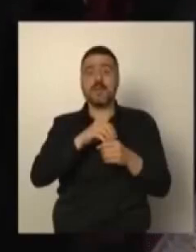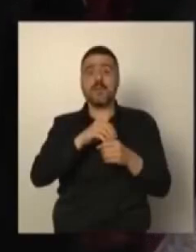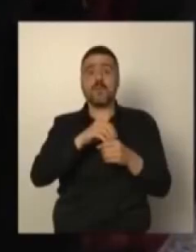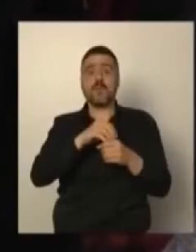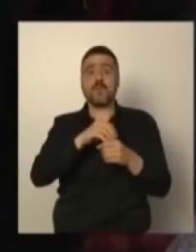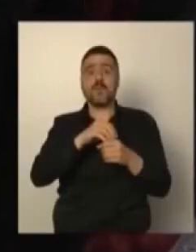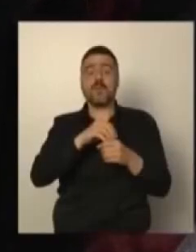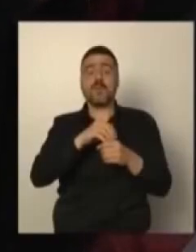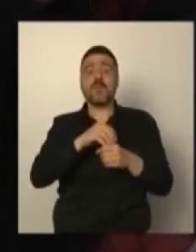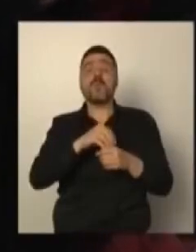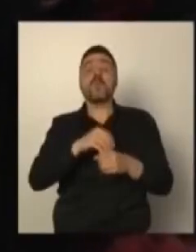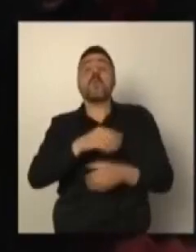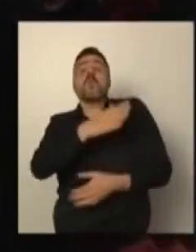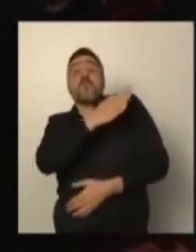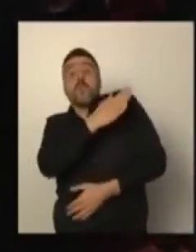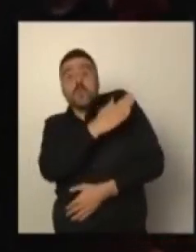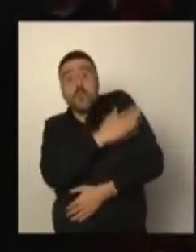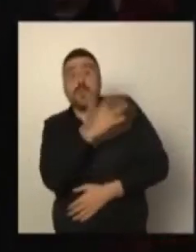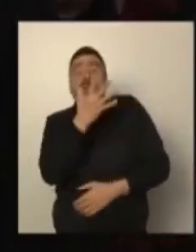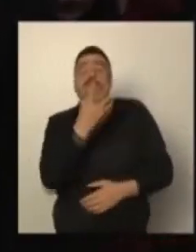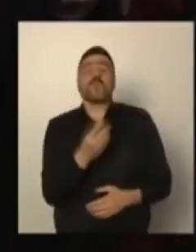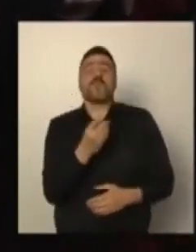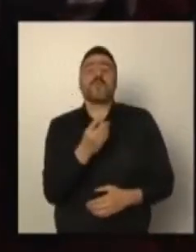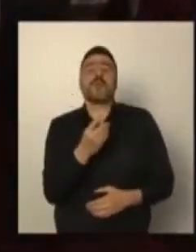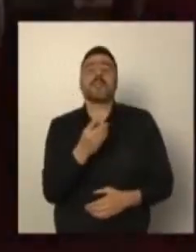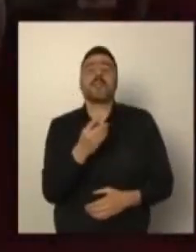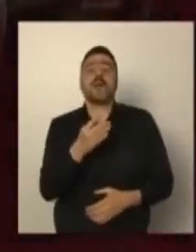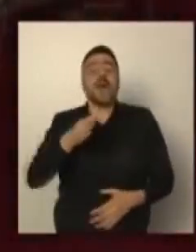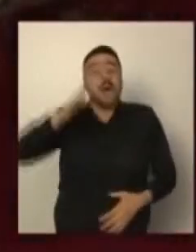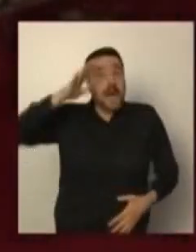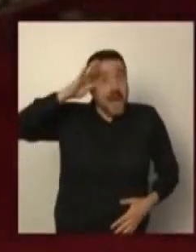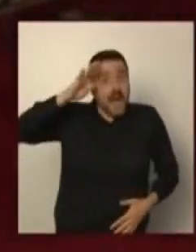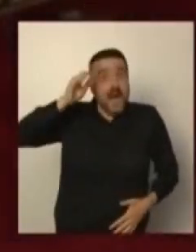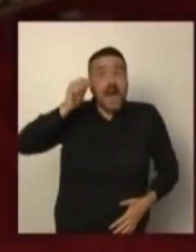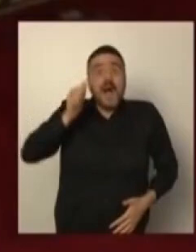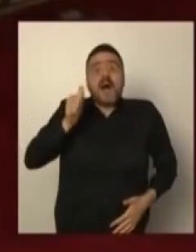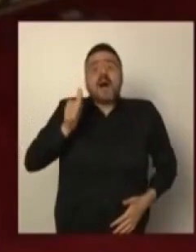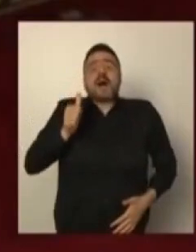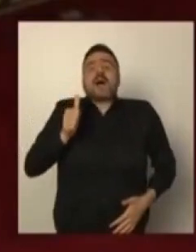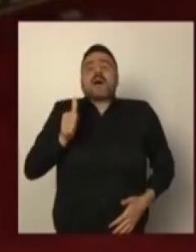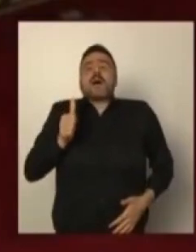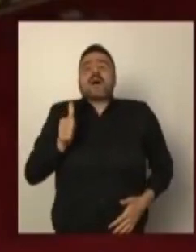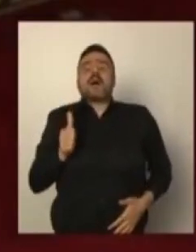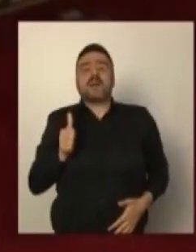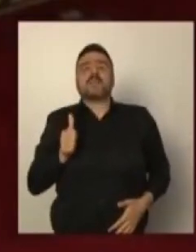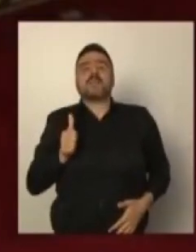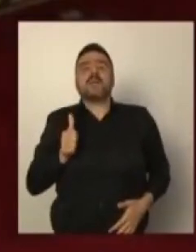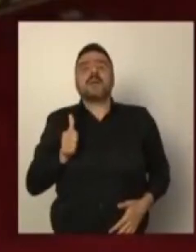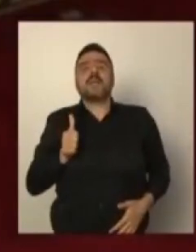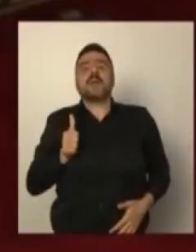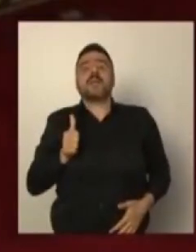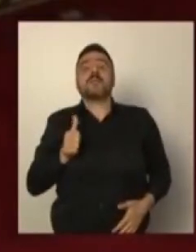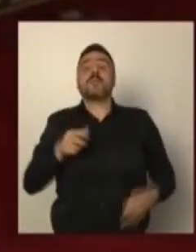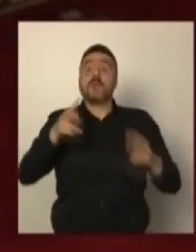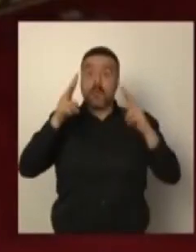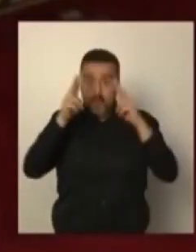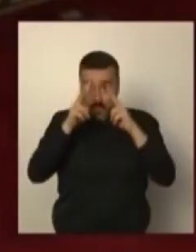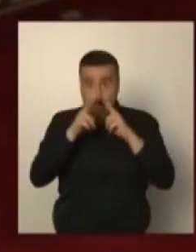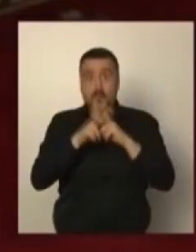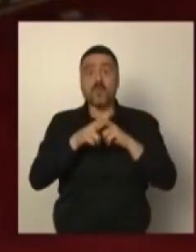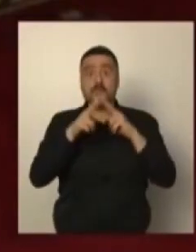nöbet bekleyen, gözleri hedefte, elleri tetikte,